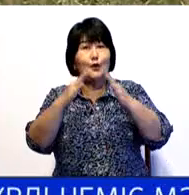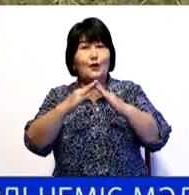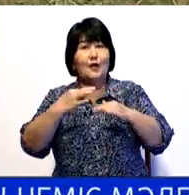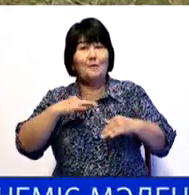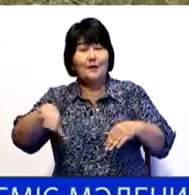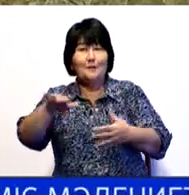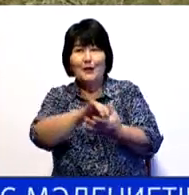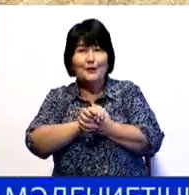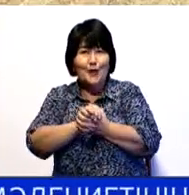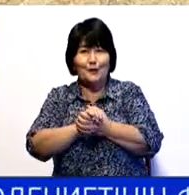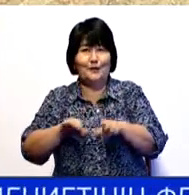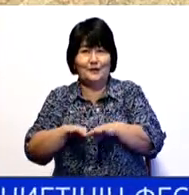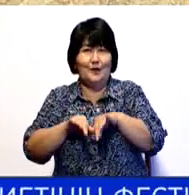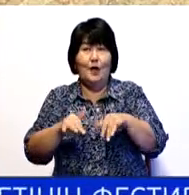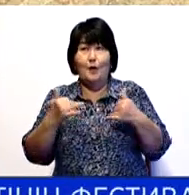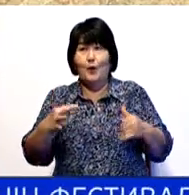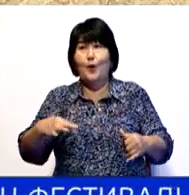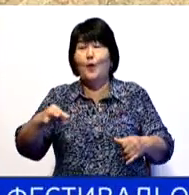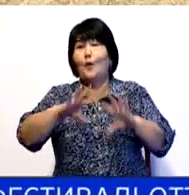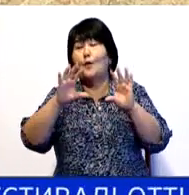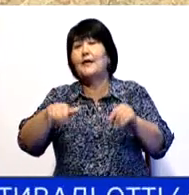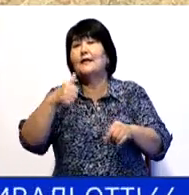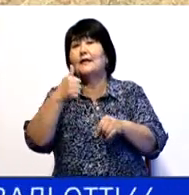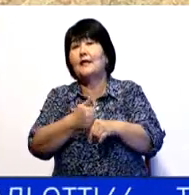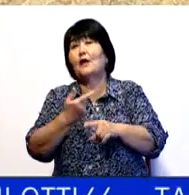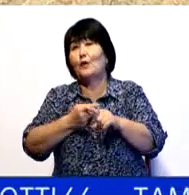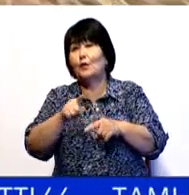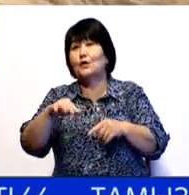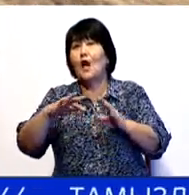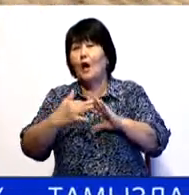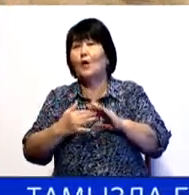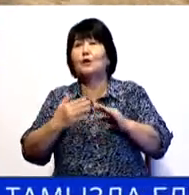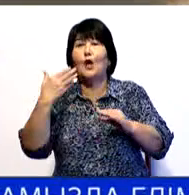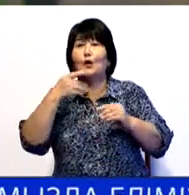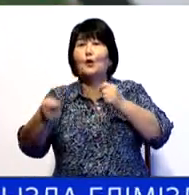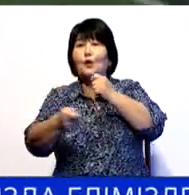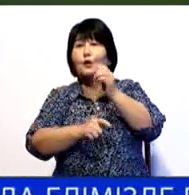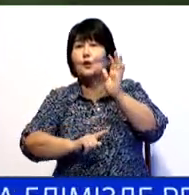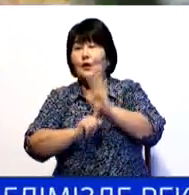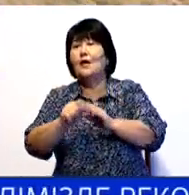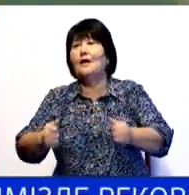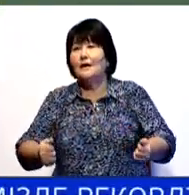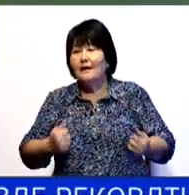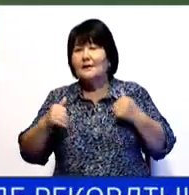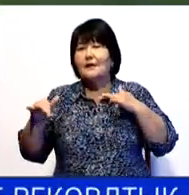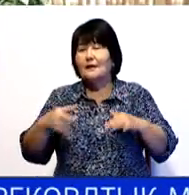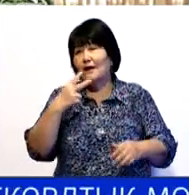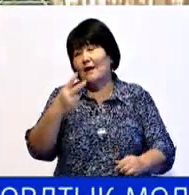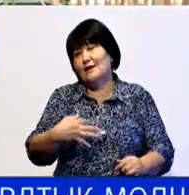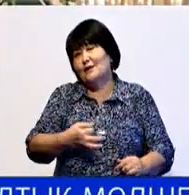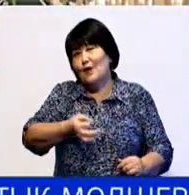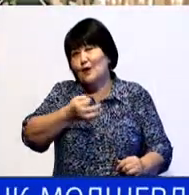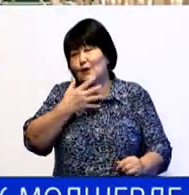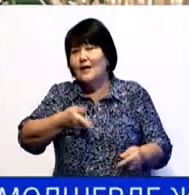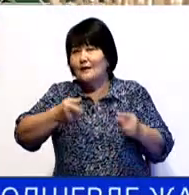тату тәтті тірлік кешуде. Биыл облыс бойынша ең алғаш осы ауылда күрішке орақ түсті. Дала төсіндегі қызу тірлікке қарап сүйсінесің.